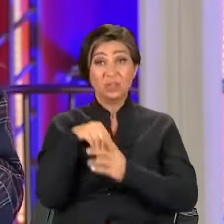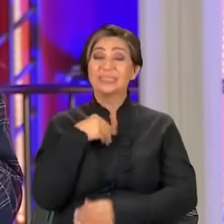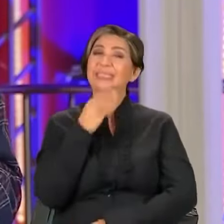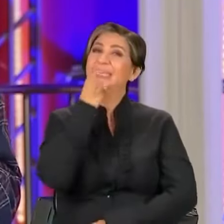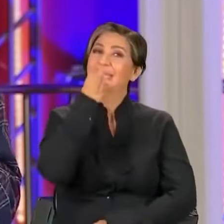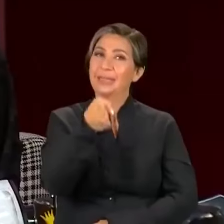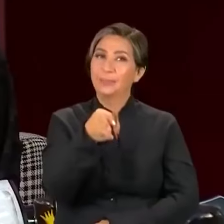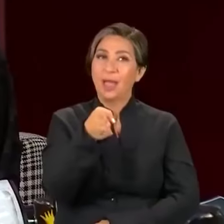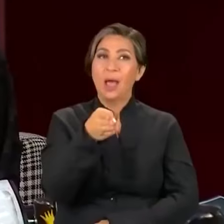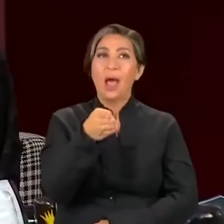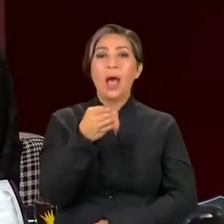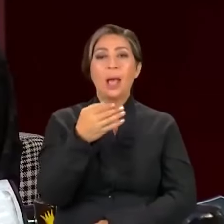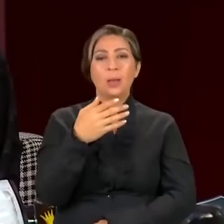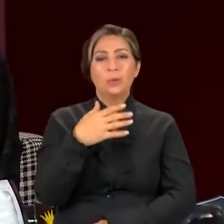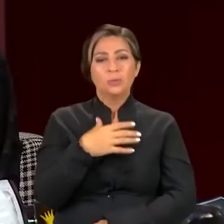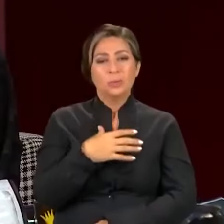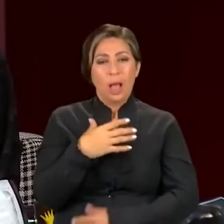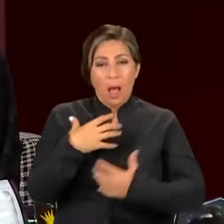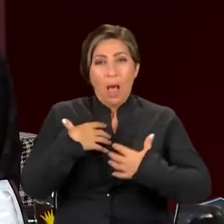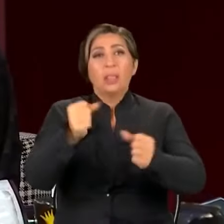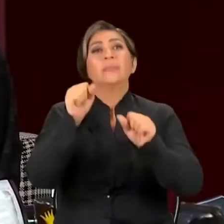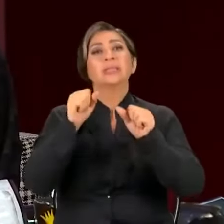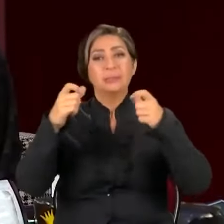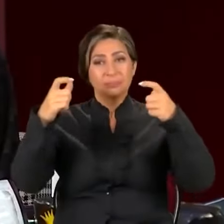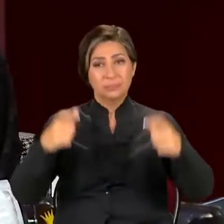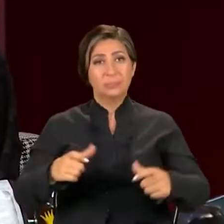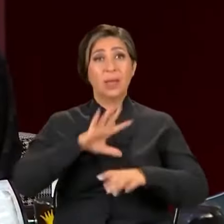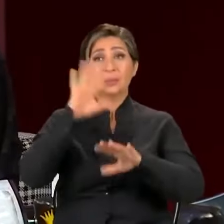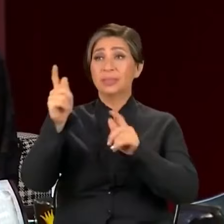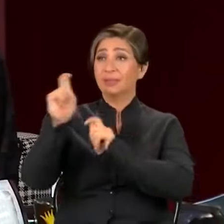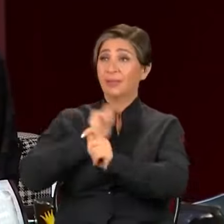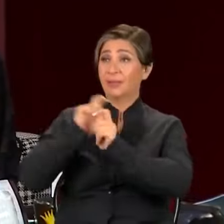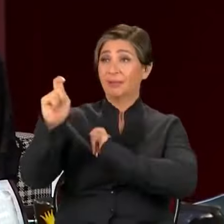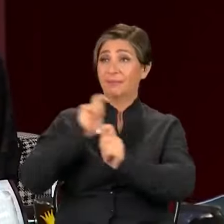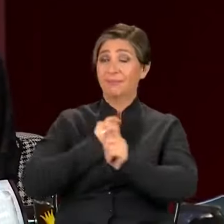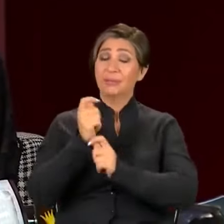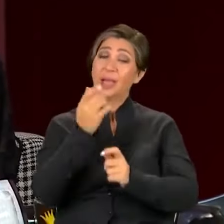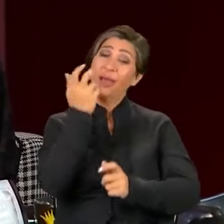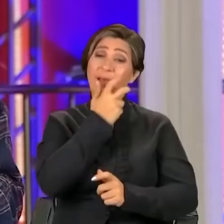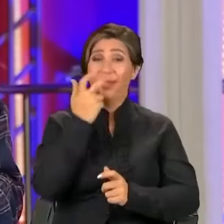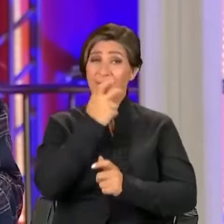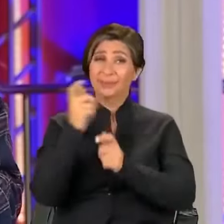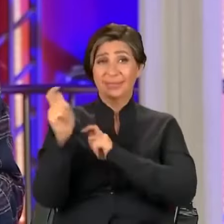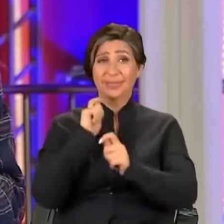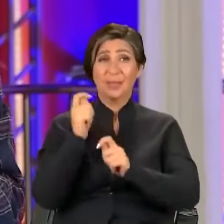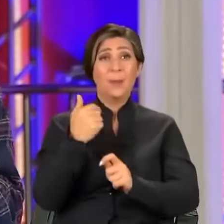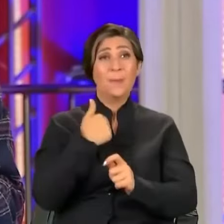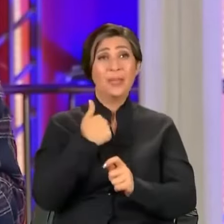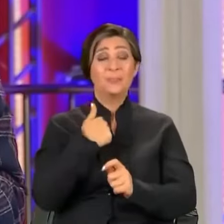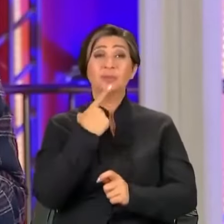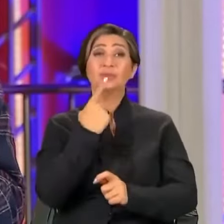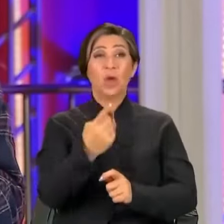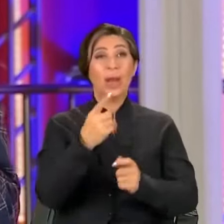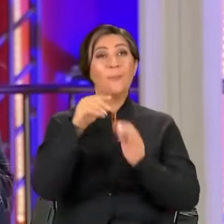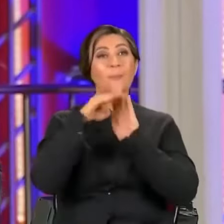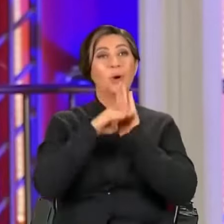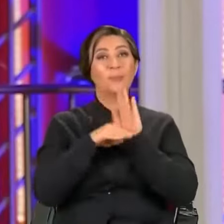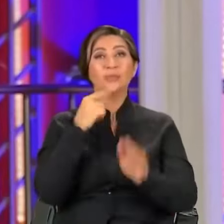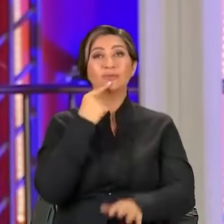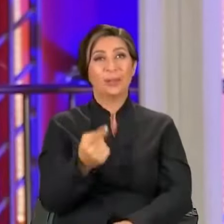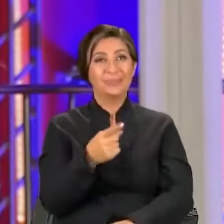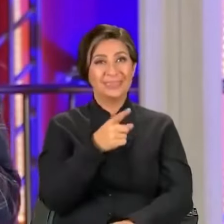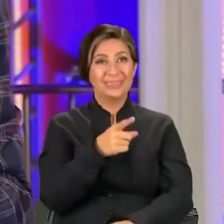gittiğimde alınmadığım mekanlardan şimdi bana sahne teklifleri geliyor. Evet. Benimle Söyle programında